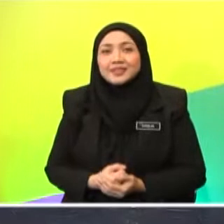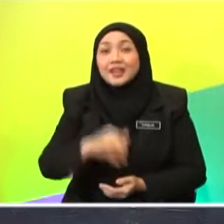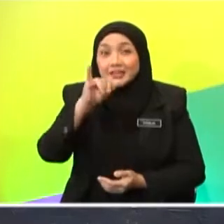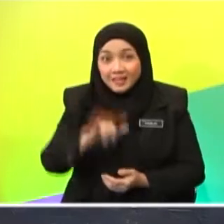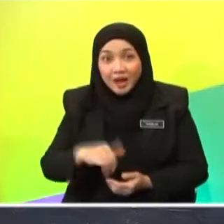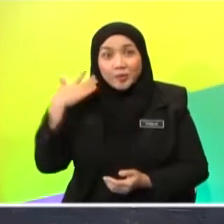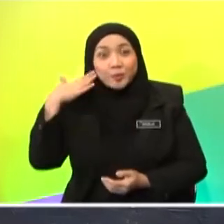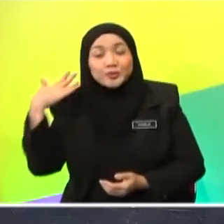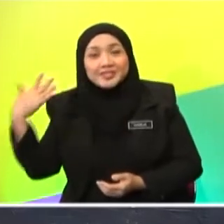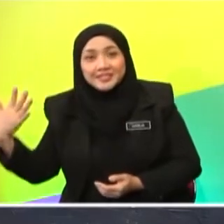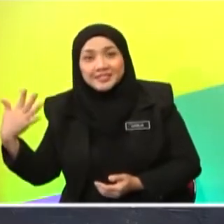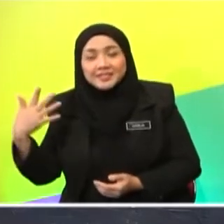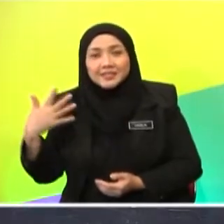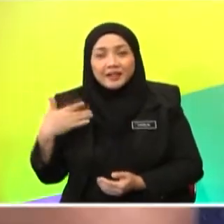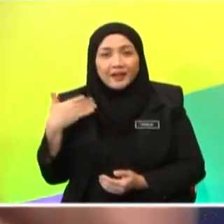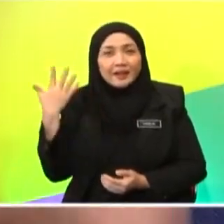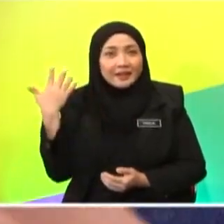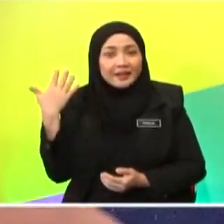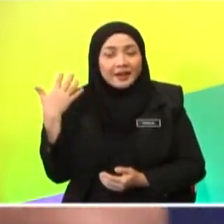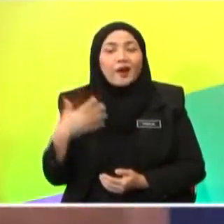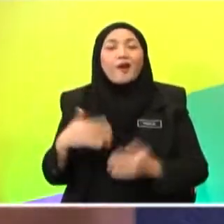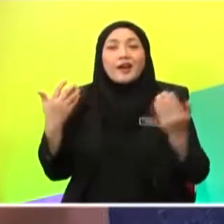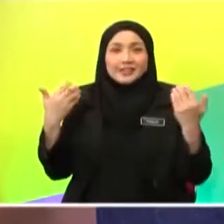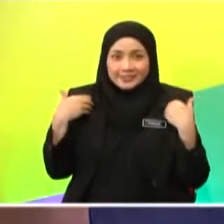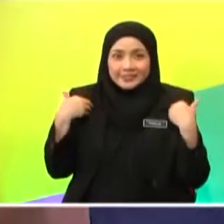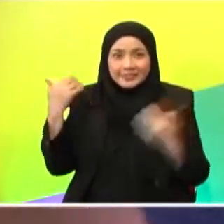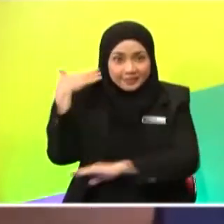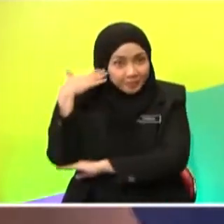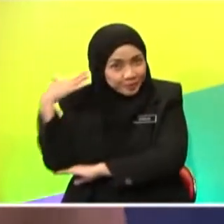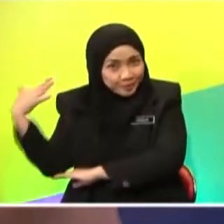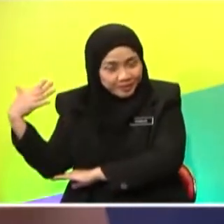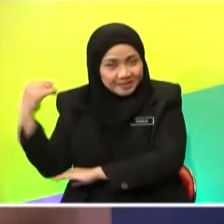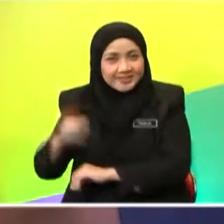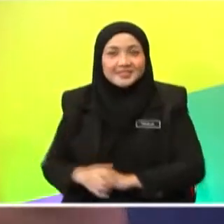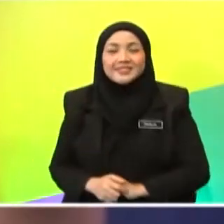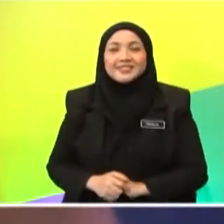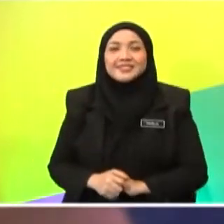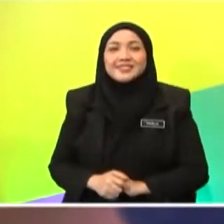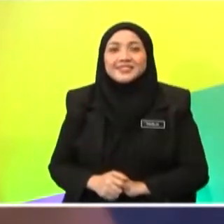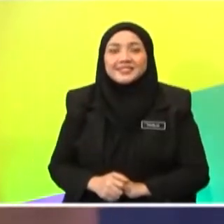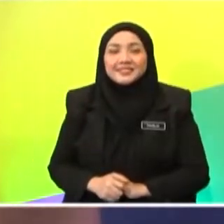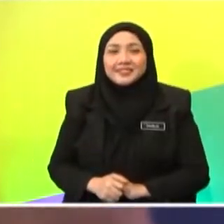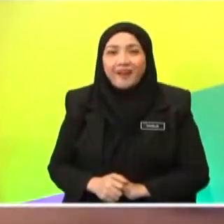nyaring bunyinya Sejak saya pc ah Sada sekali ya